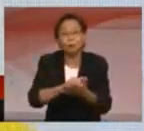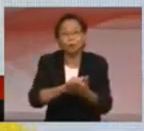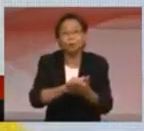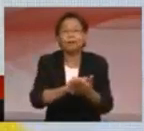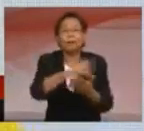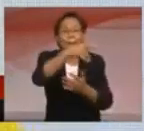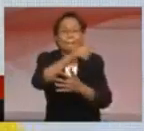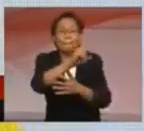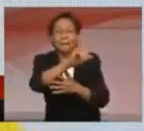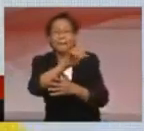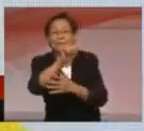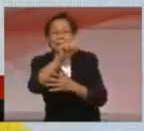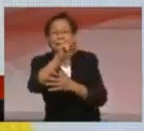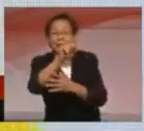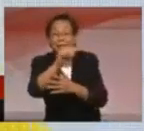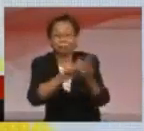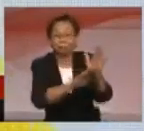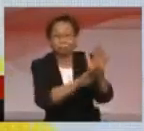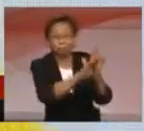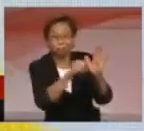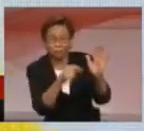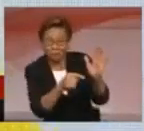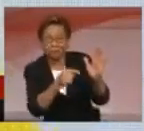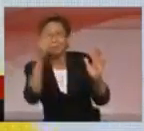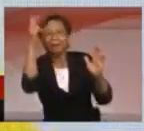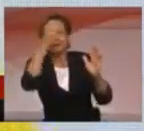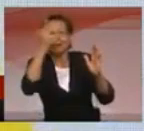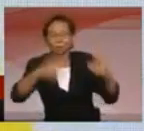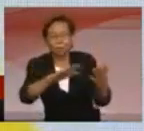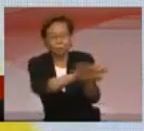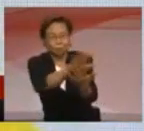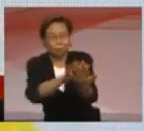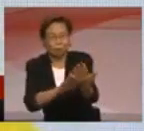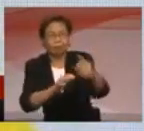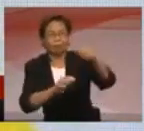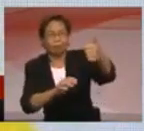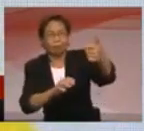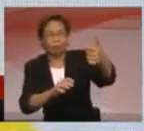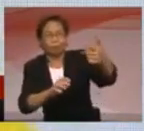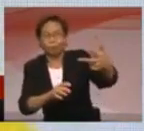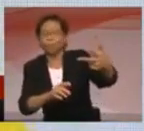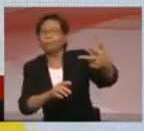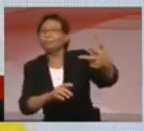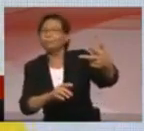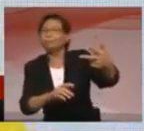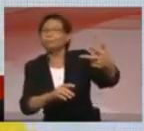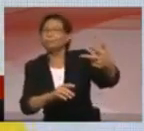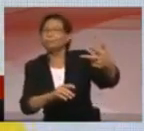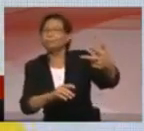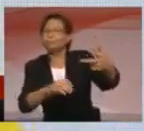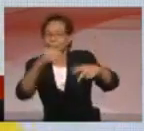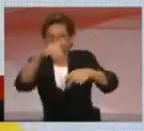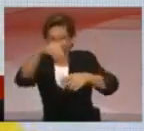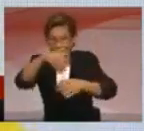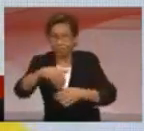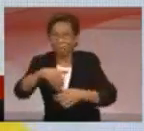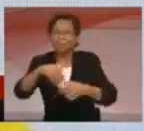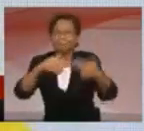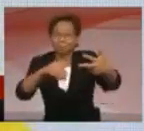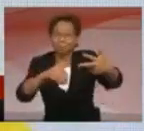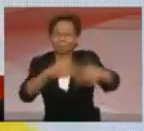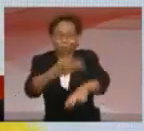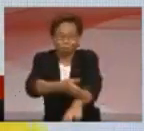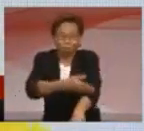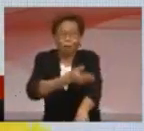penjana, kerajaan telah pun menggariskan 3 teras utama dalam fasa pemulihan ekonomi negara